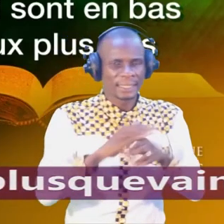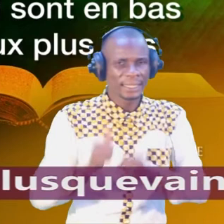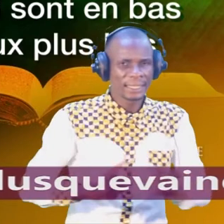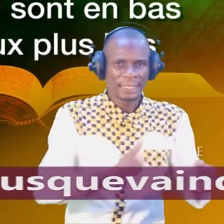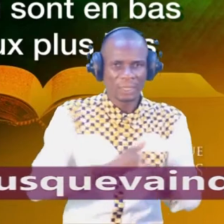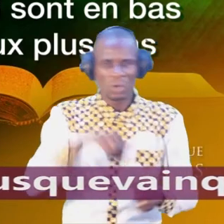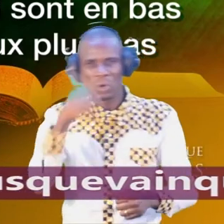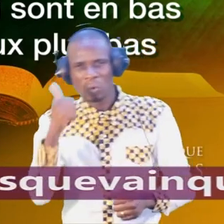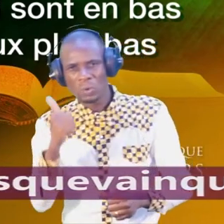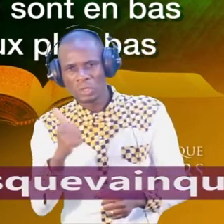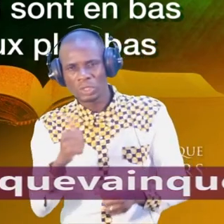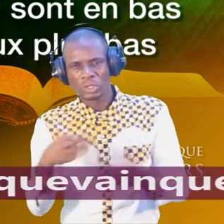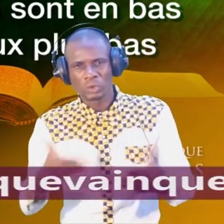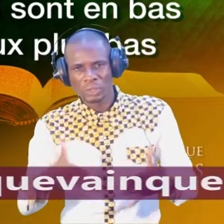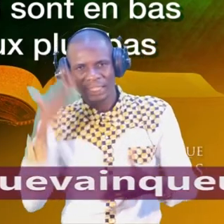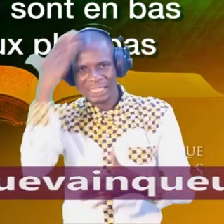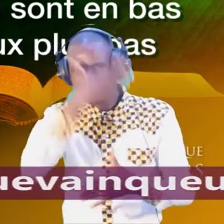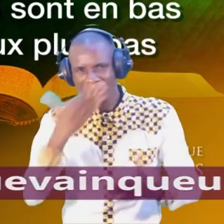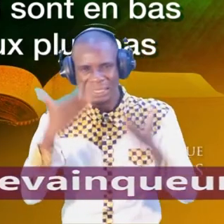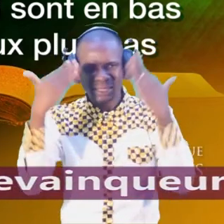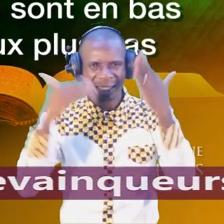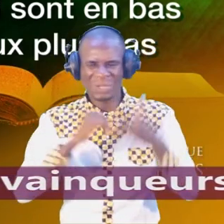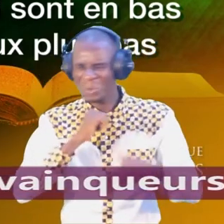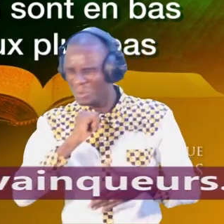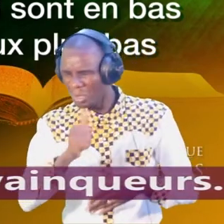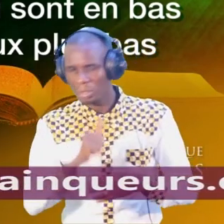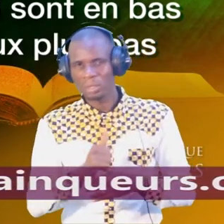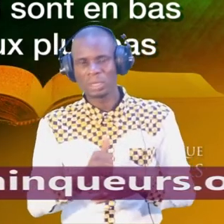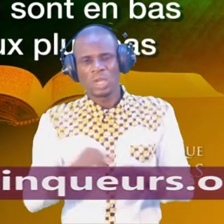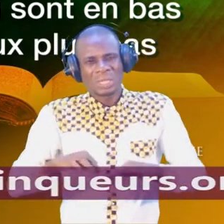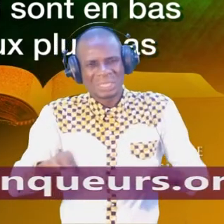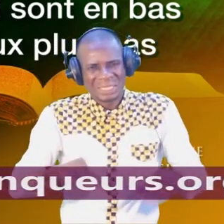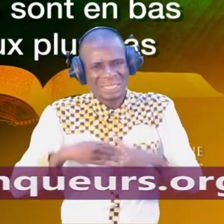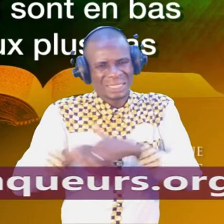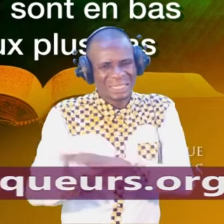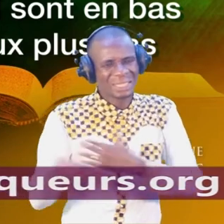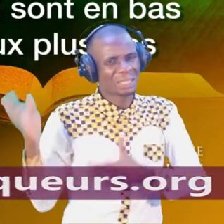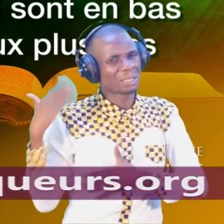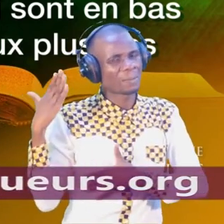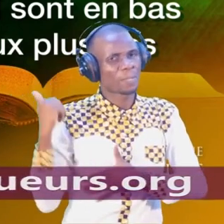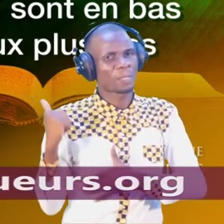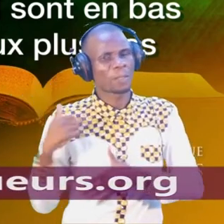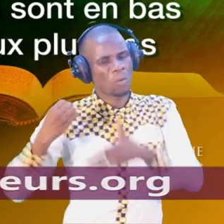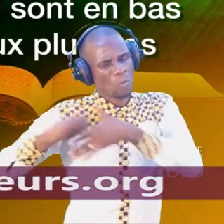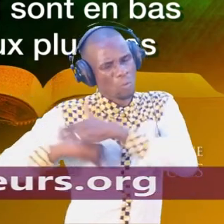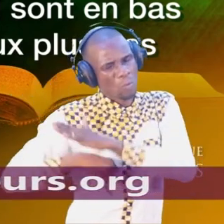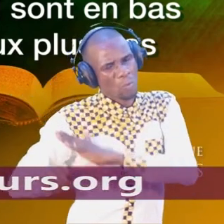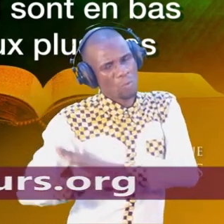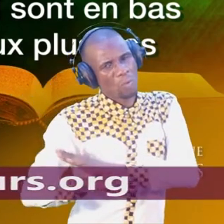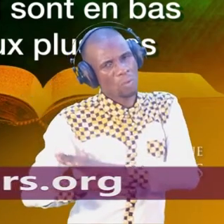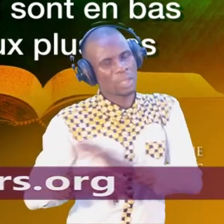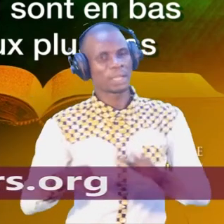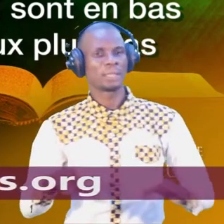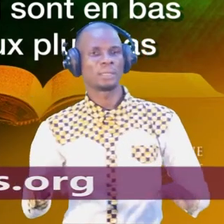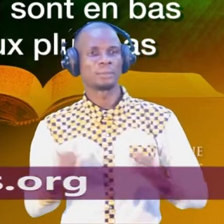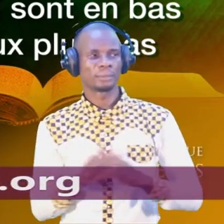Usifanyie sanamu ya kuchonga wala mfano ya kitu chochote kilicho juu mbinguni, wala kilicho chini